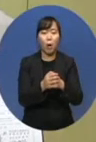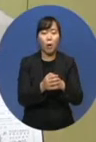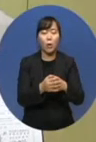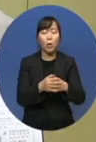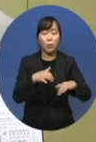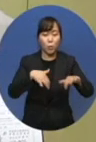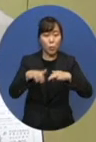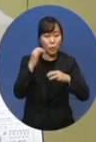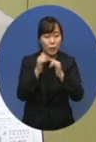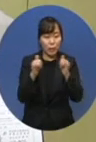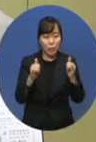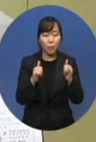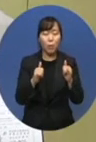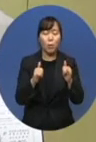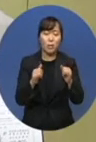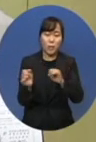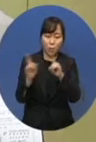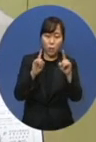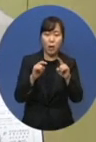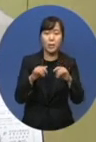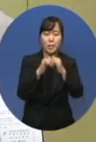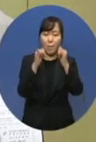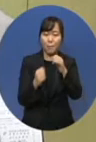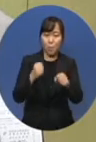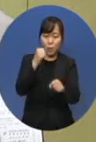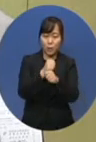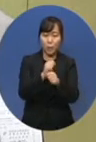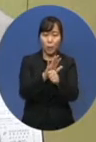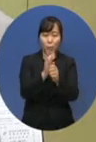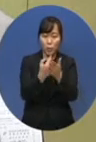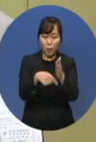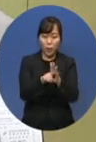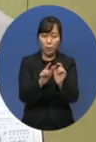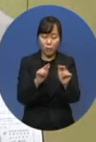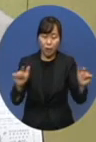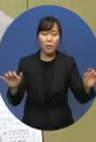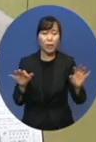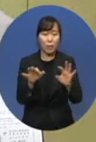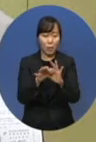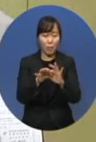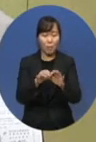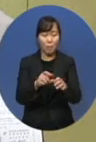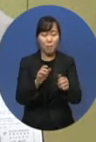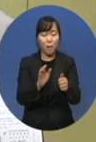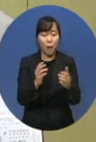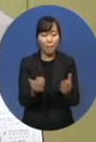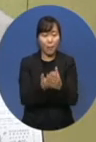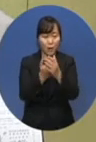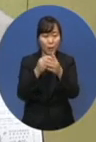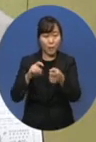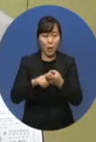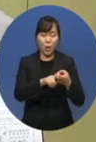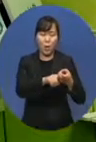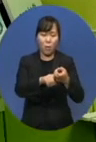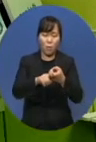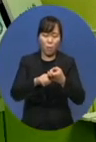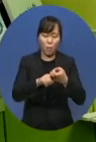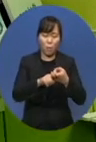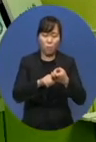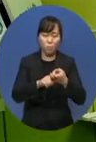사회복귀를 돕기 1 인 쩍 물적 자원의 개발 및 연계를 활성화 하는 네트워크 구축 의 탄력을